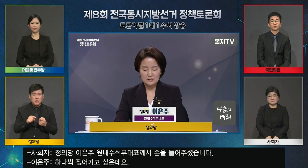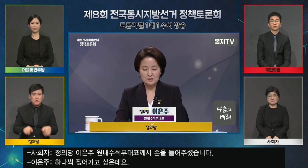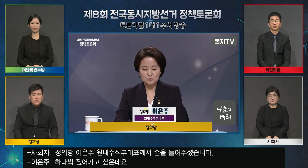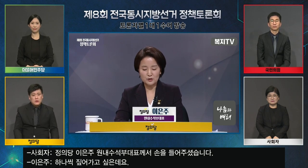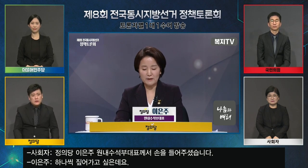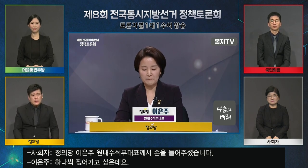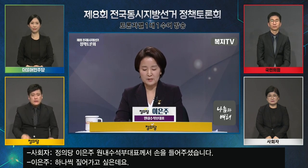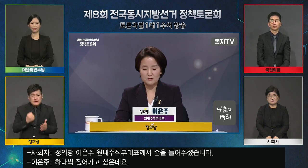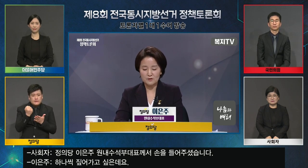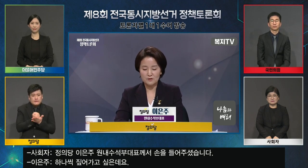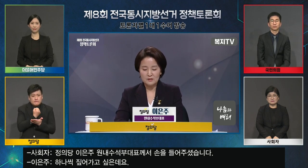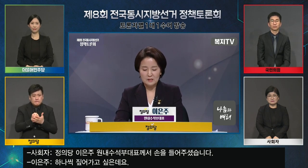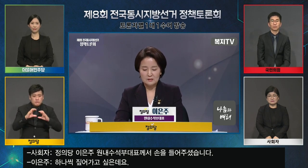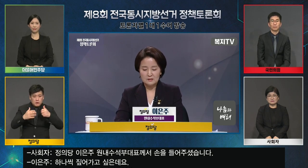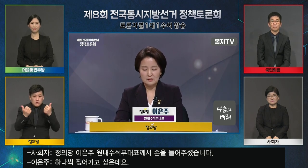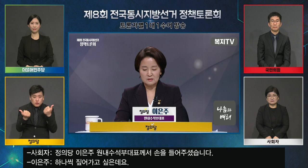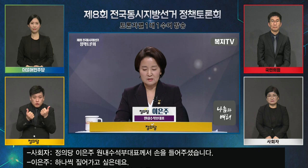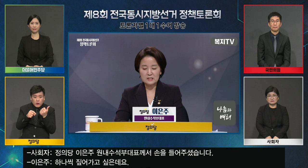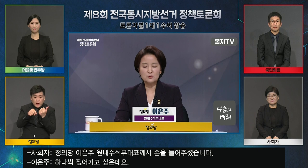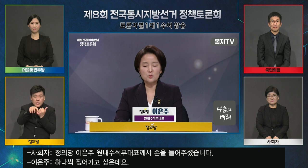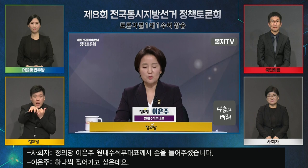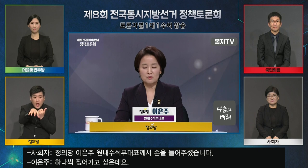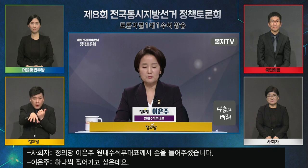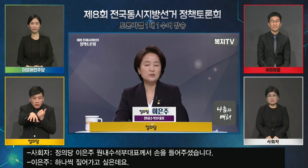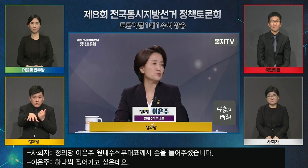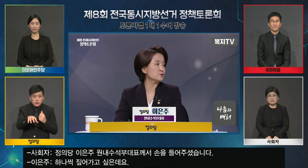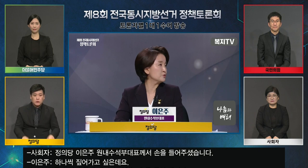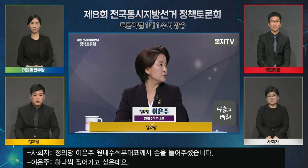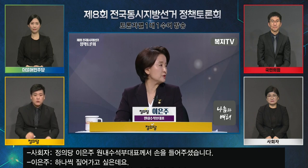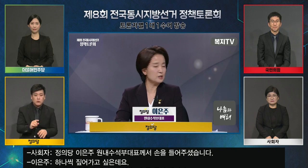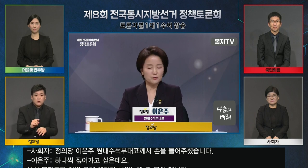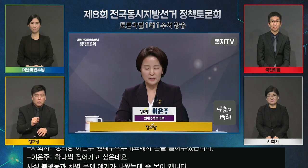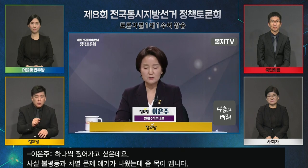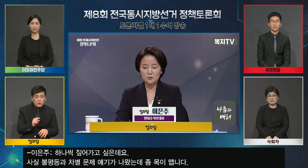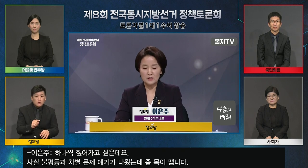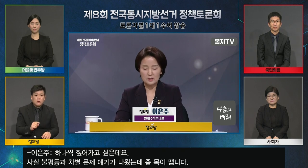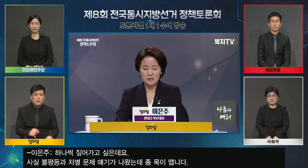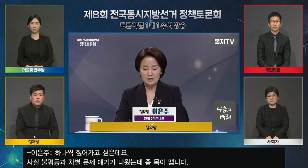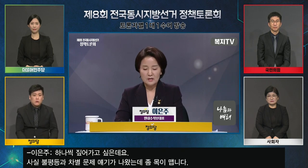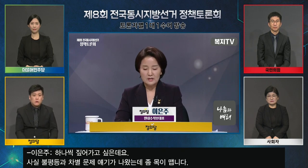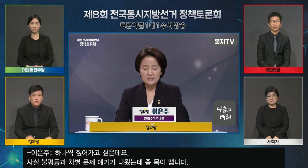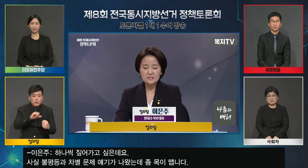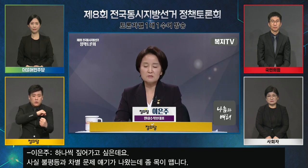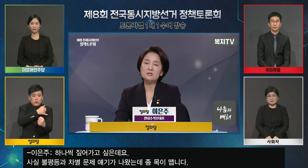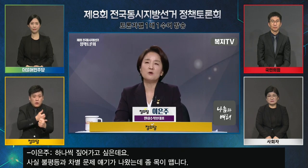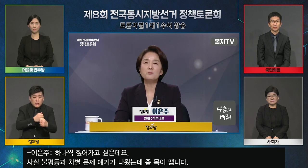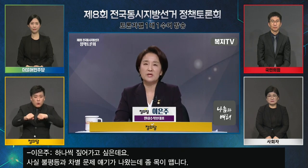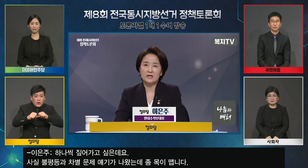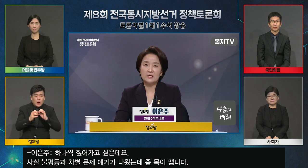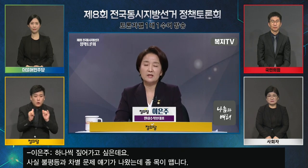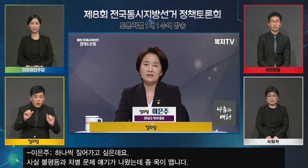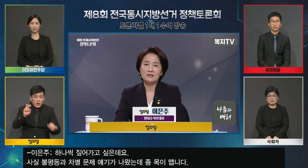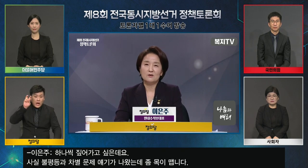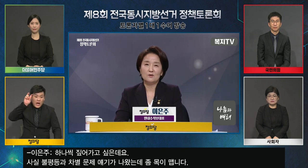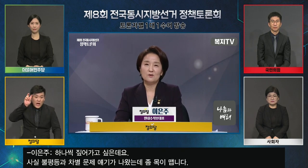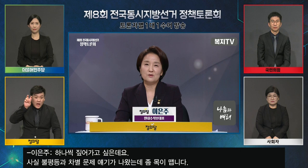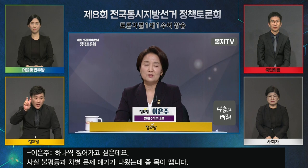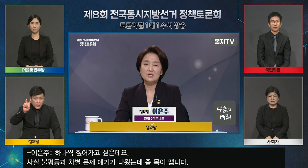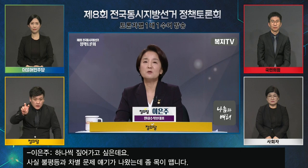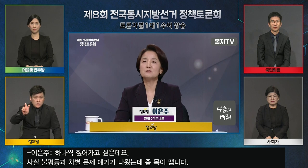맵니다. 지금 국회 앞에서 이종궐, 미류 두 인권 활동가가 20일 넘게